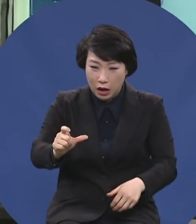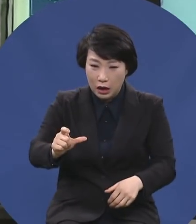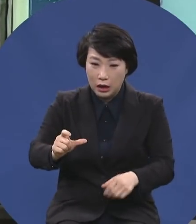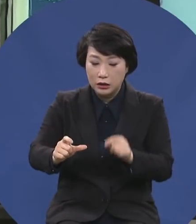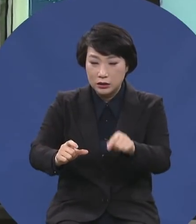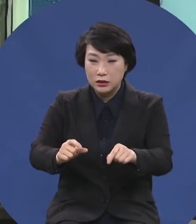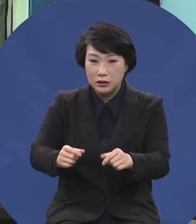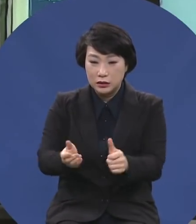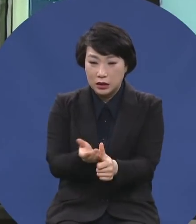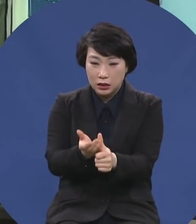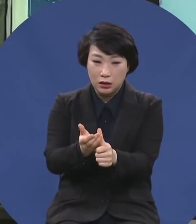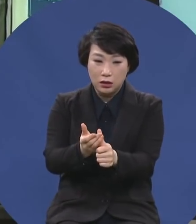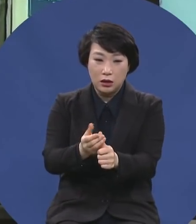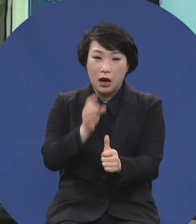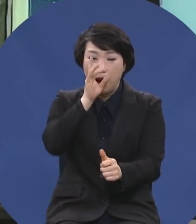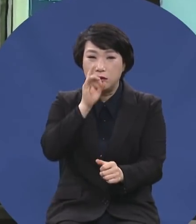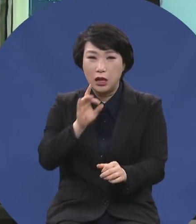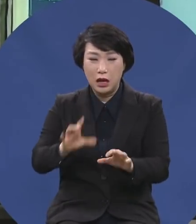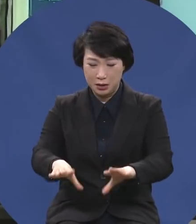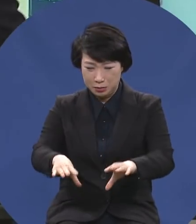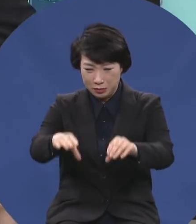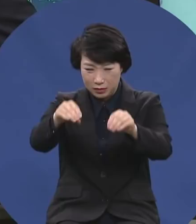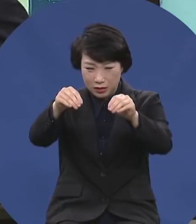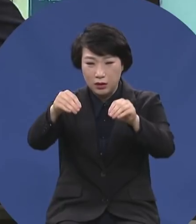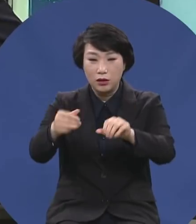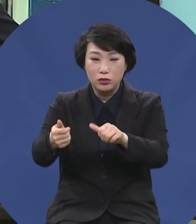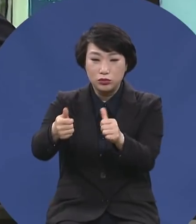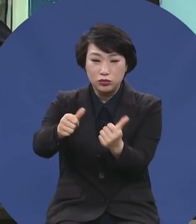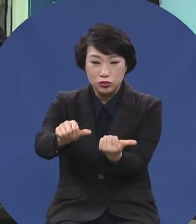바싹 말라서 타 죽는 모습을 바라보면